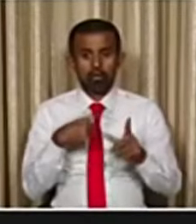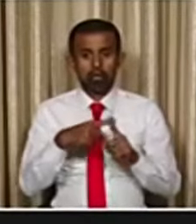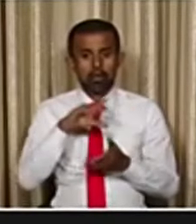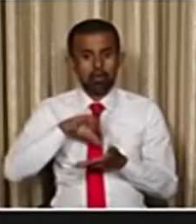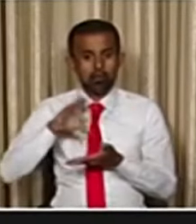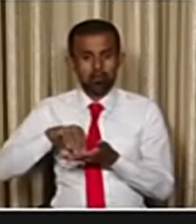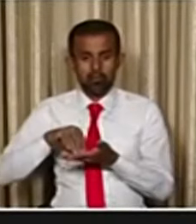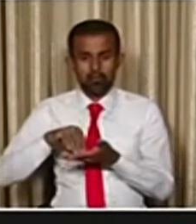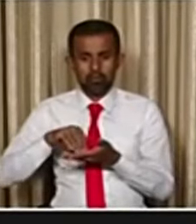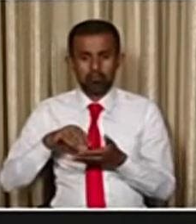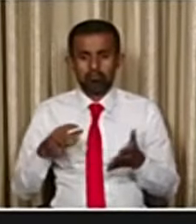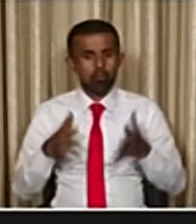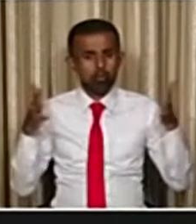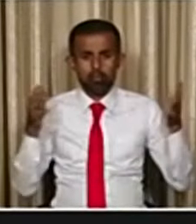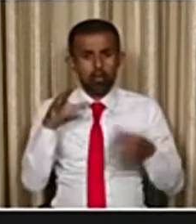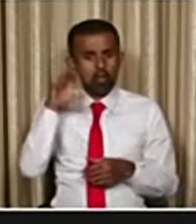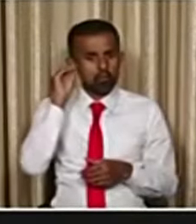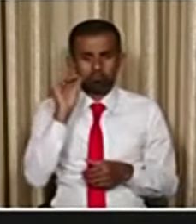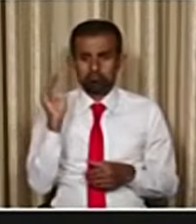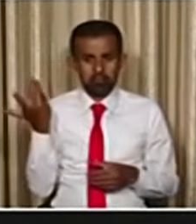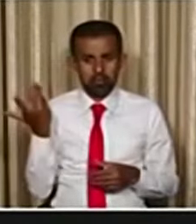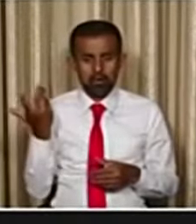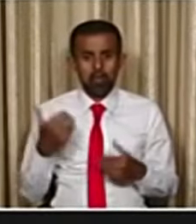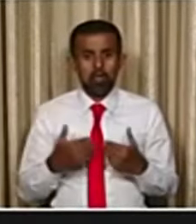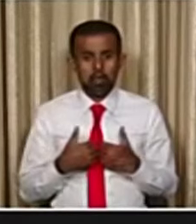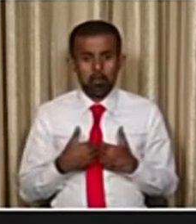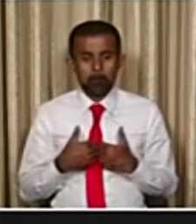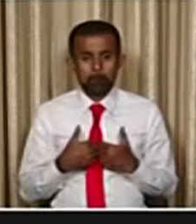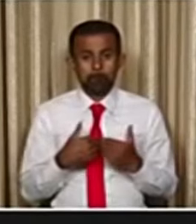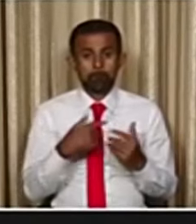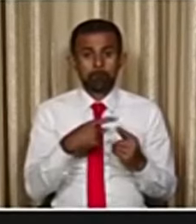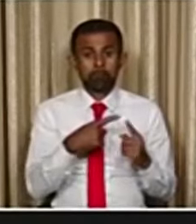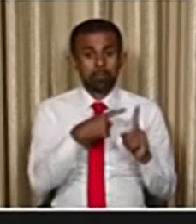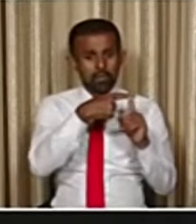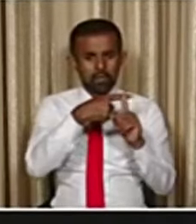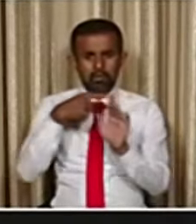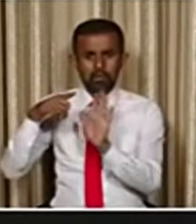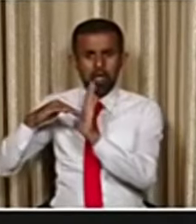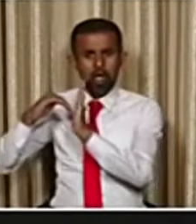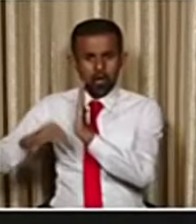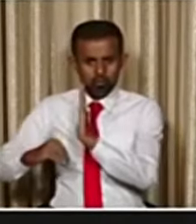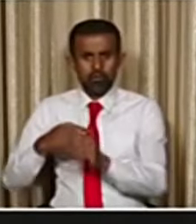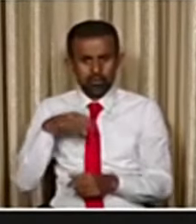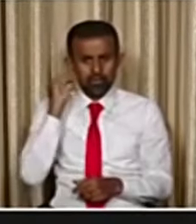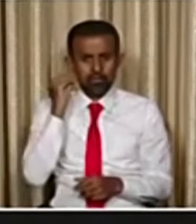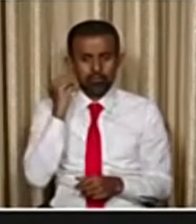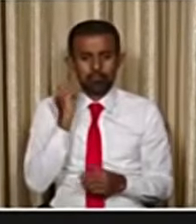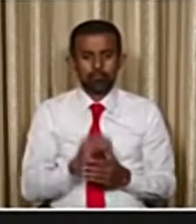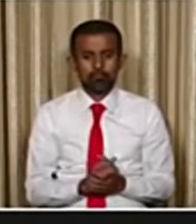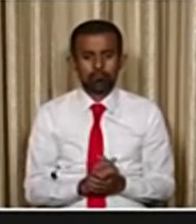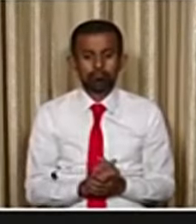කරනවා ගැන. මම අහන්නේ ඒක කාරණේ මට ලොකු දැනුමක් නැහැ. හැබැයි අපිට තේනවා වැඩි කර එකතු කරනවා අඩු කරනවා අපිට තේරෙනවා නේ නියෝජ්‍ය කතානායකතුමා.